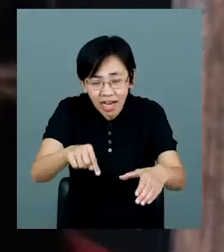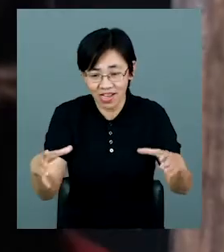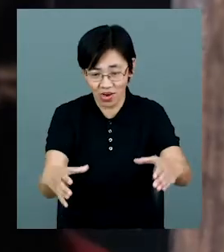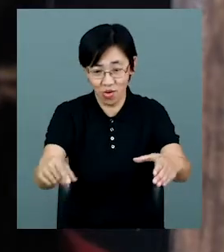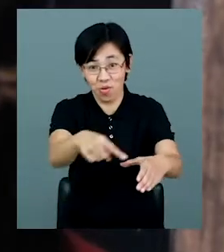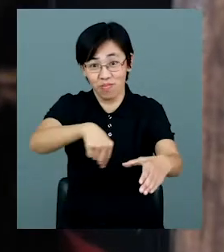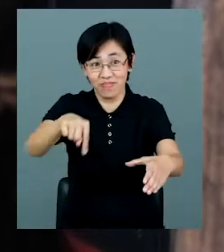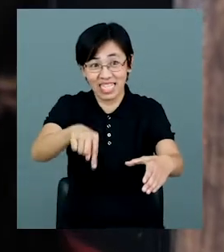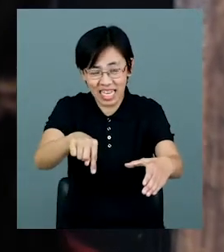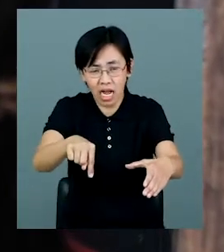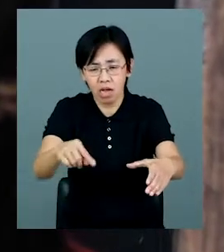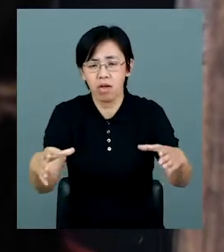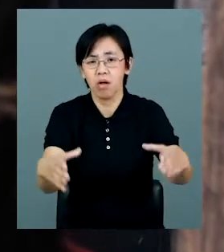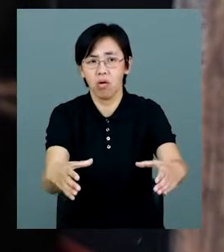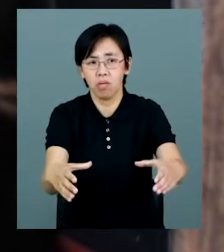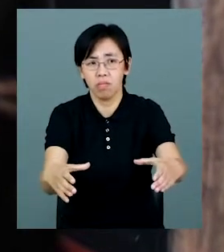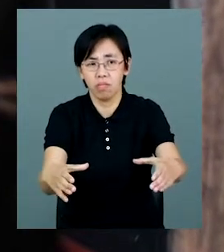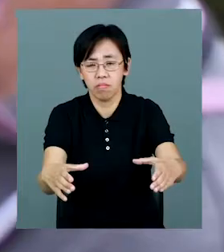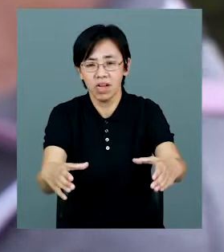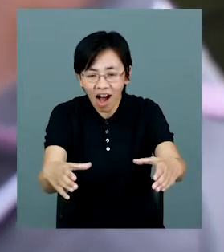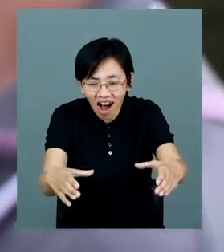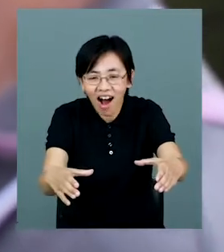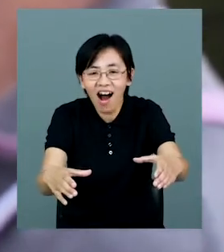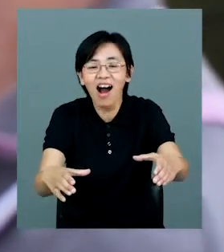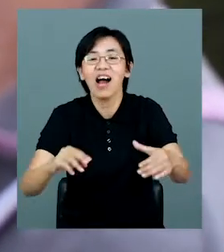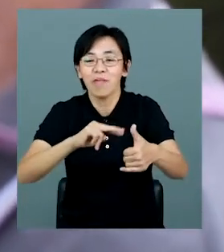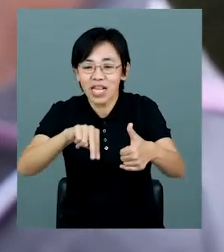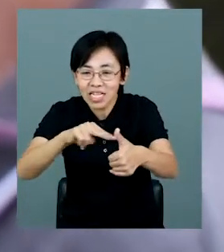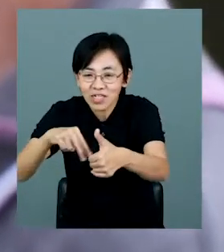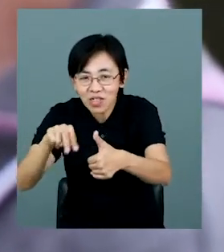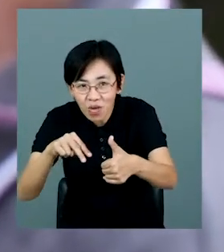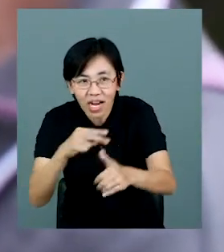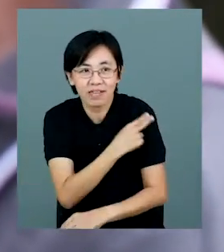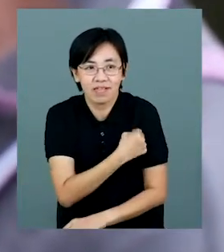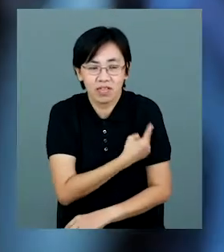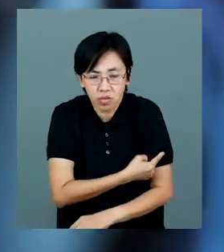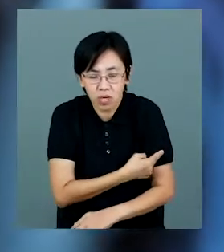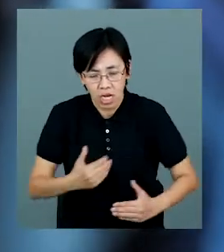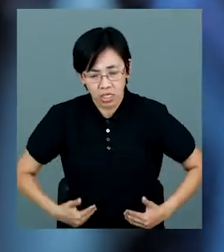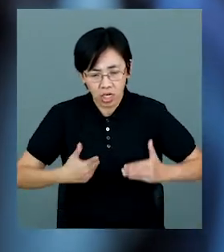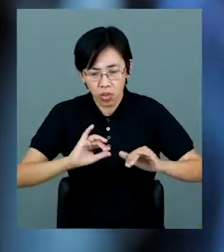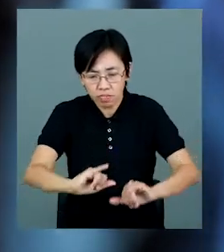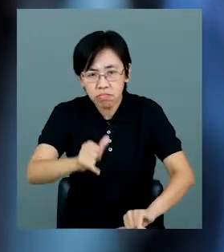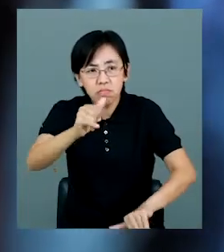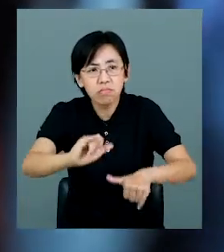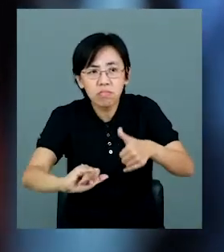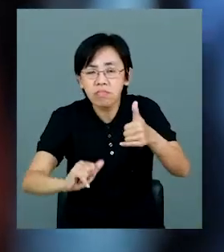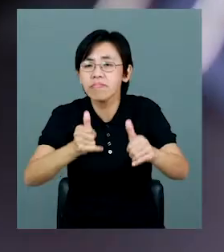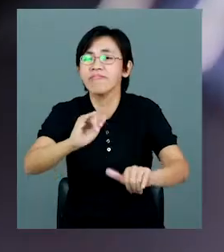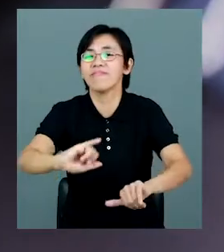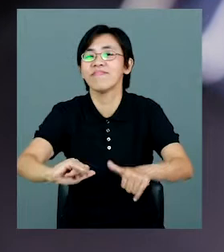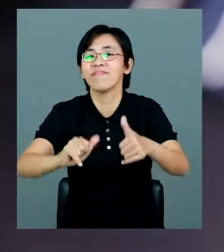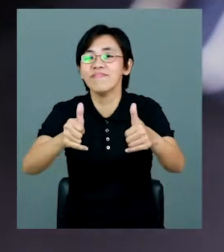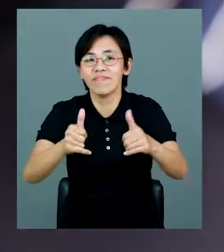อ่ะดึงกลุ่มคนอีกกลุ่มนึงอ่ะให้มาเข้าสู่ระบบสาธารณสุขทำให้คุณภาพชีวิตของคนกลุ่มเนี้ยเ